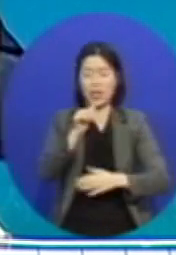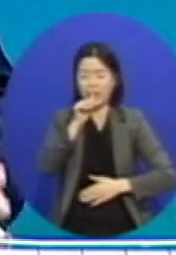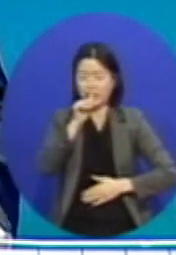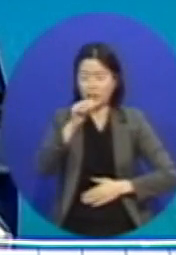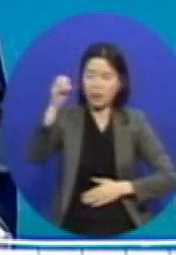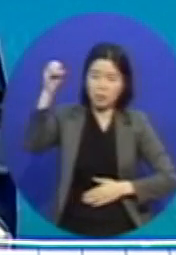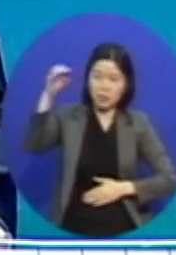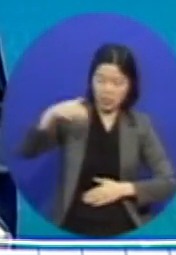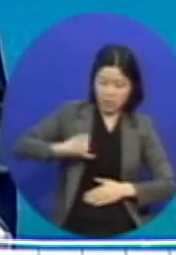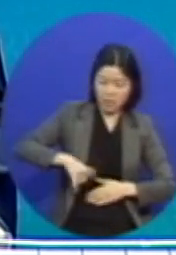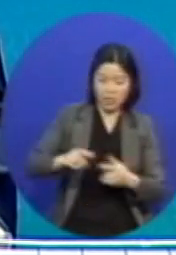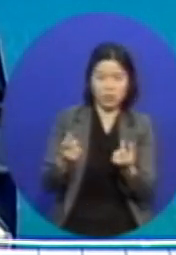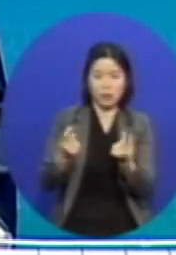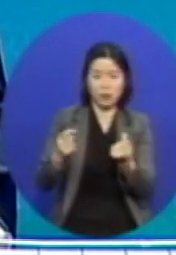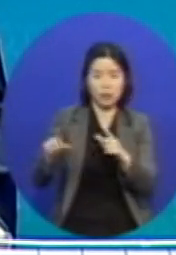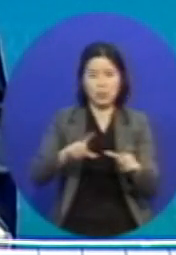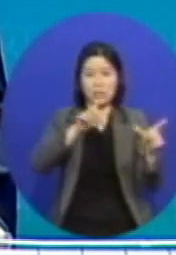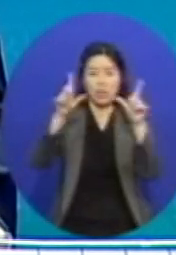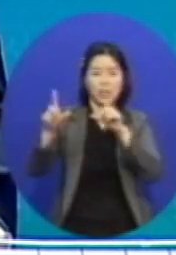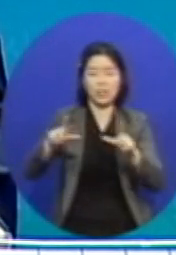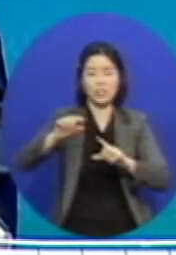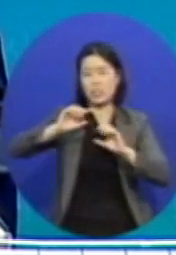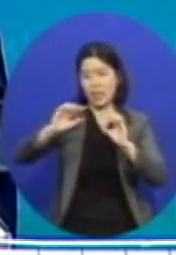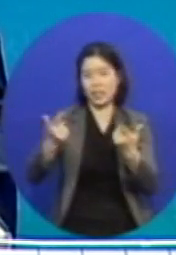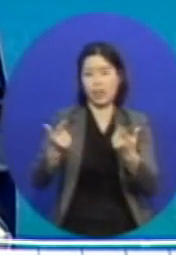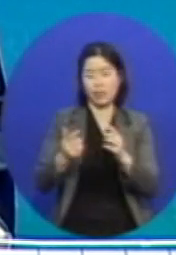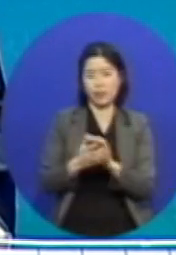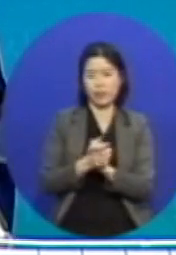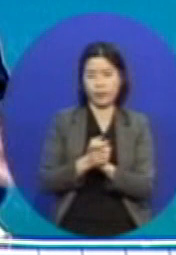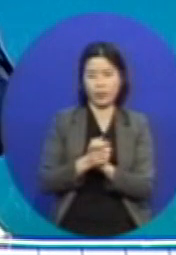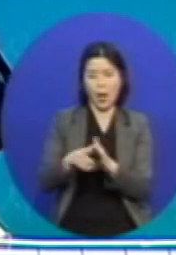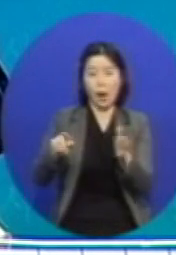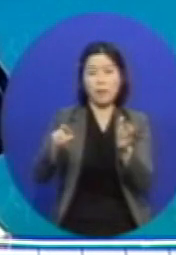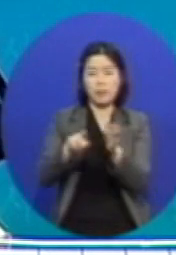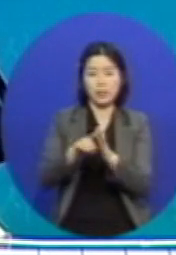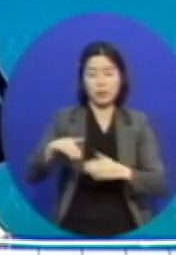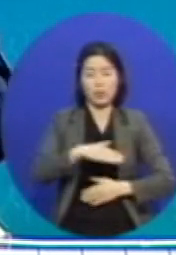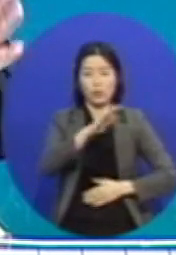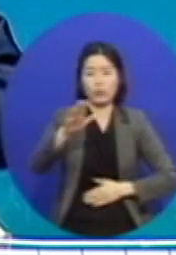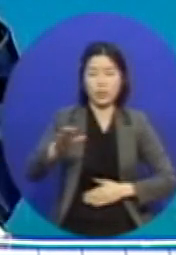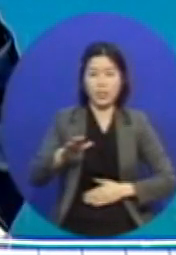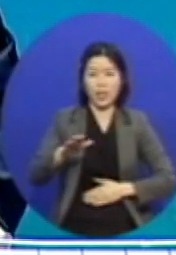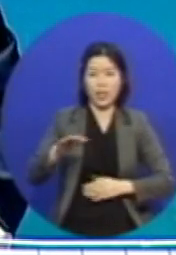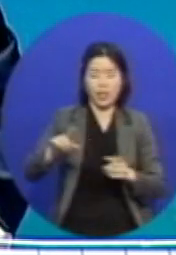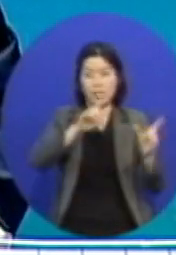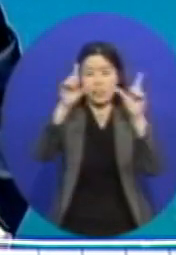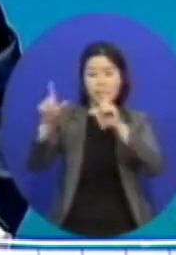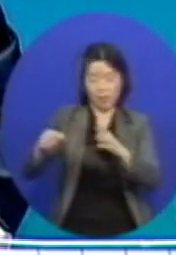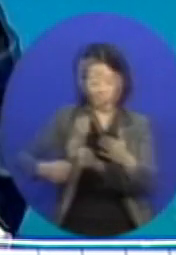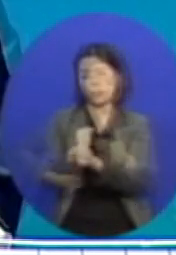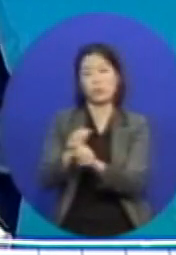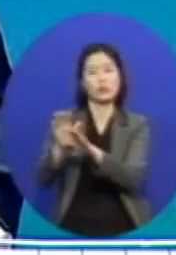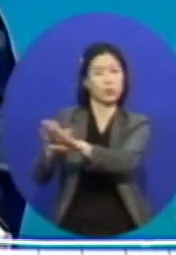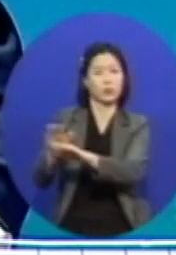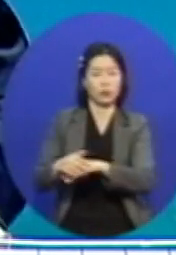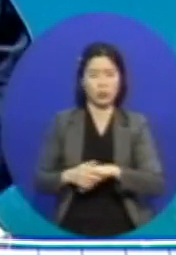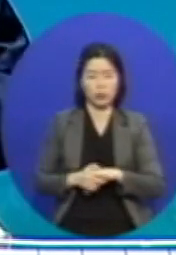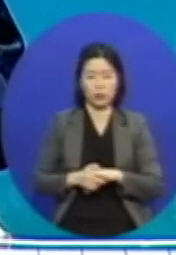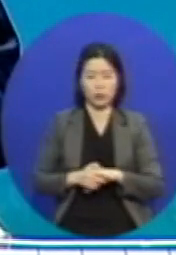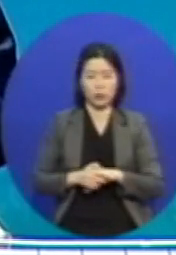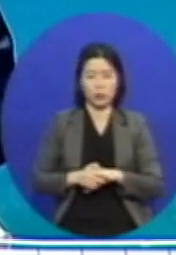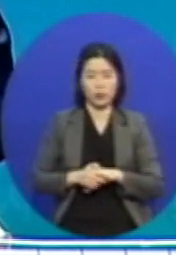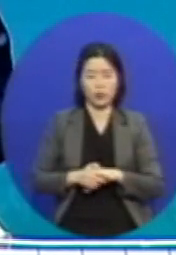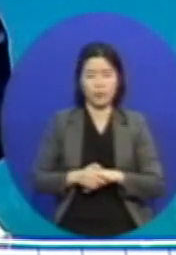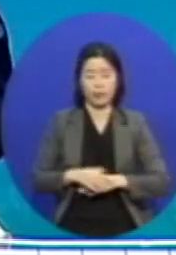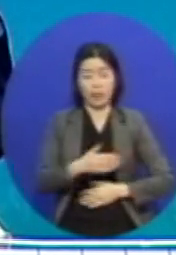자녀 처럼 사라지지 않는 겁니다 믿음이 우리의 삶을 결정하는 거예요 5